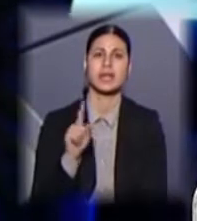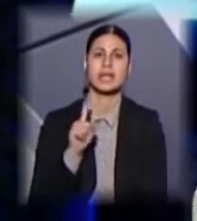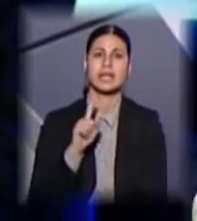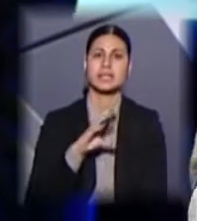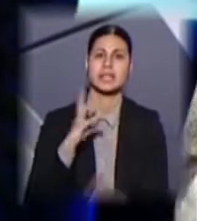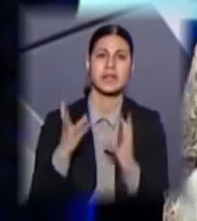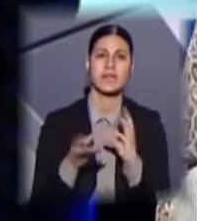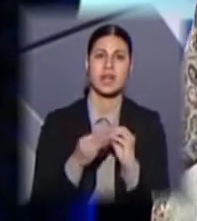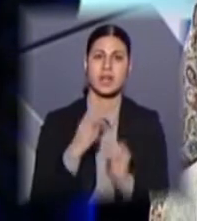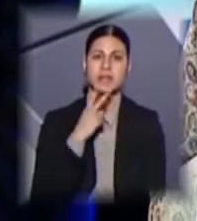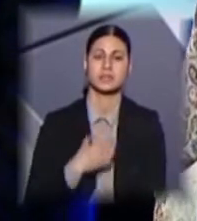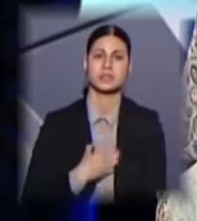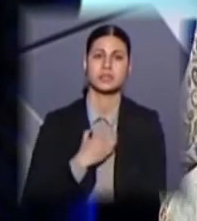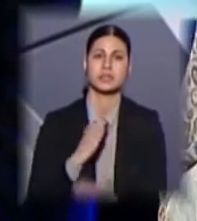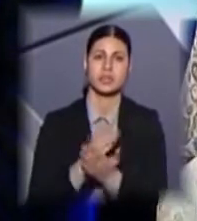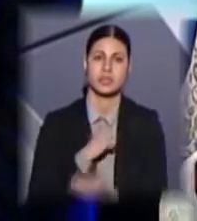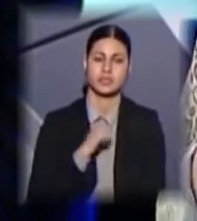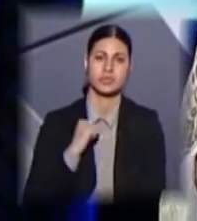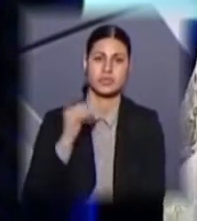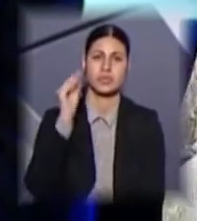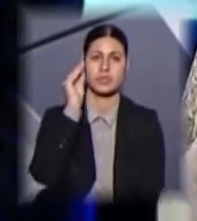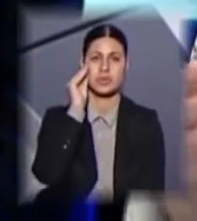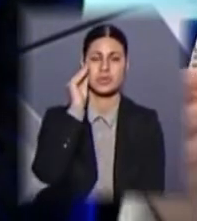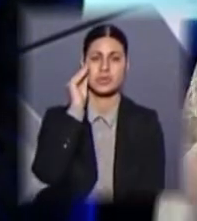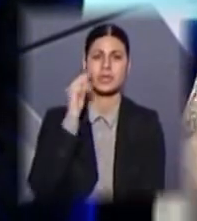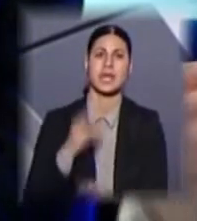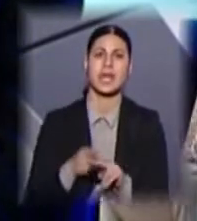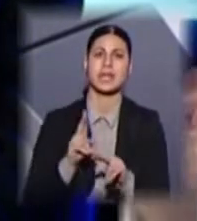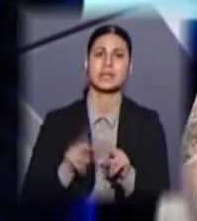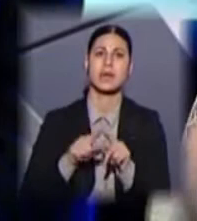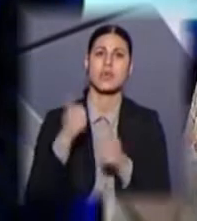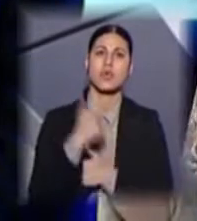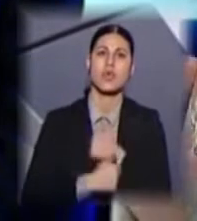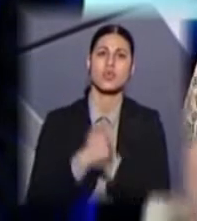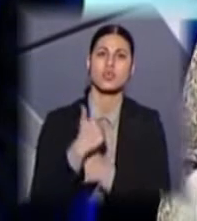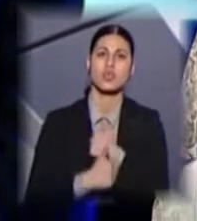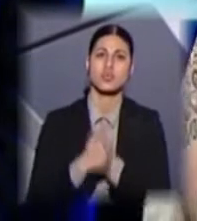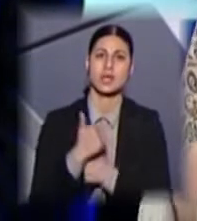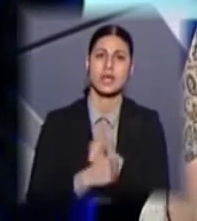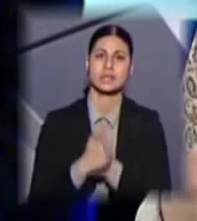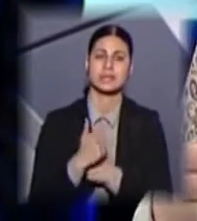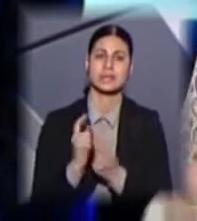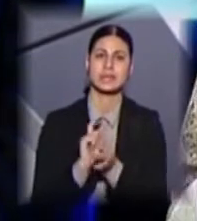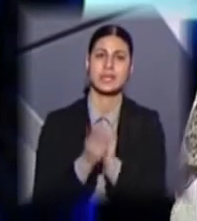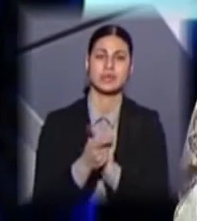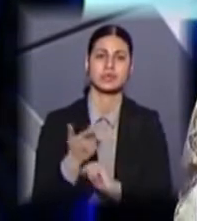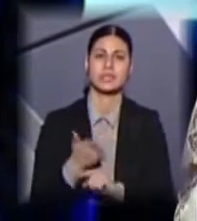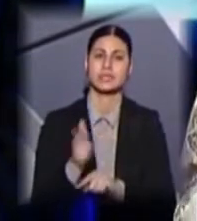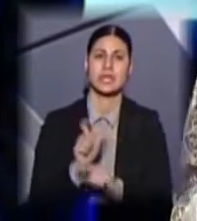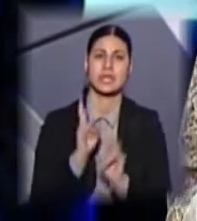ყველაზე სავალალოა ჩემი აზრით, აი ეს კონკურენციის გამოცლა ძალიან